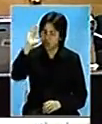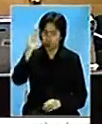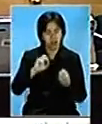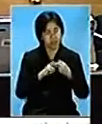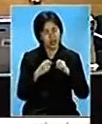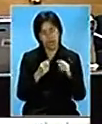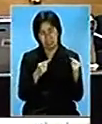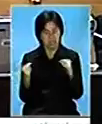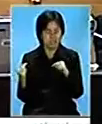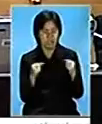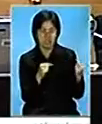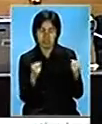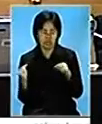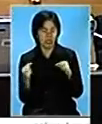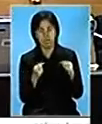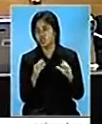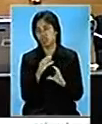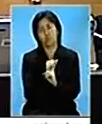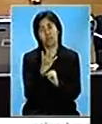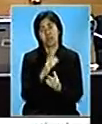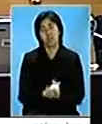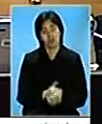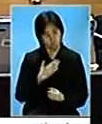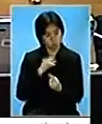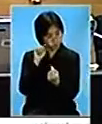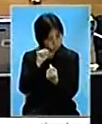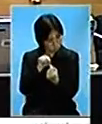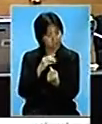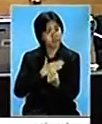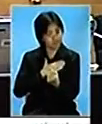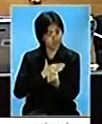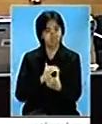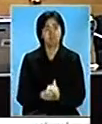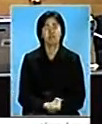ครับเชิญ นะอยู่ในประเด็นนะครับท่านประธาน